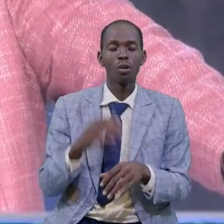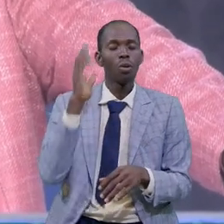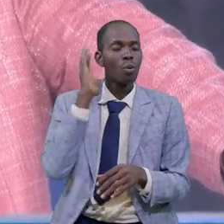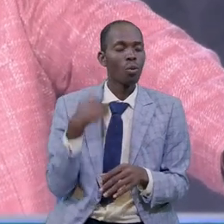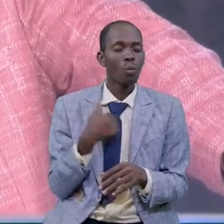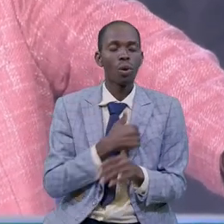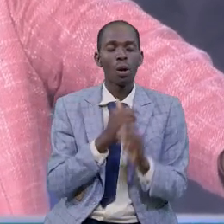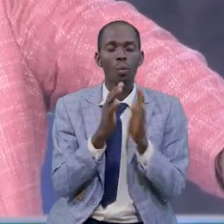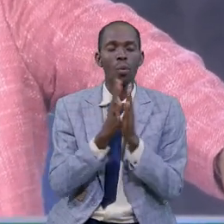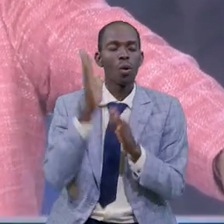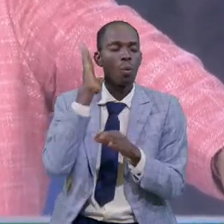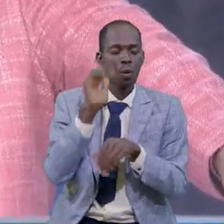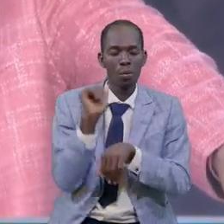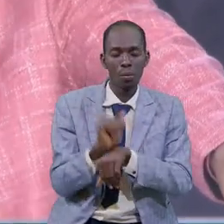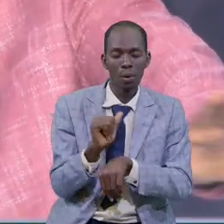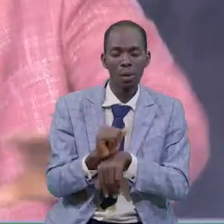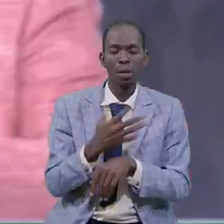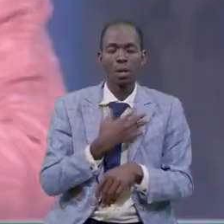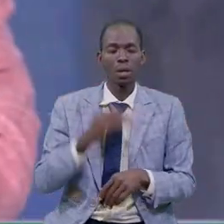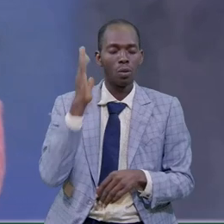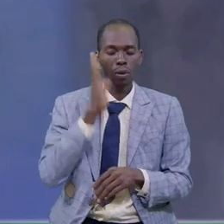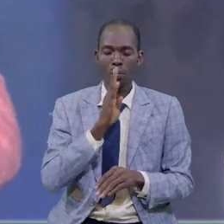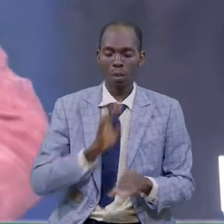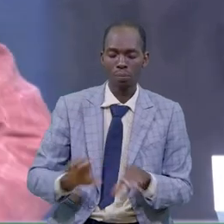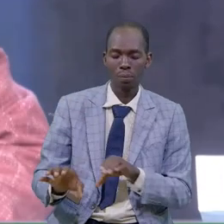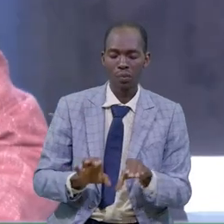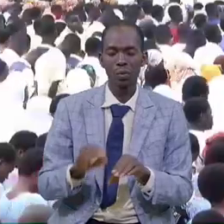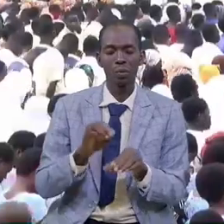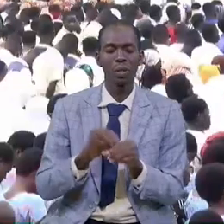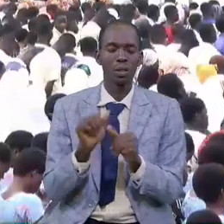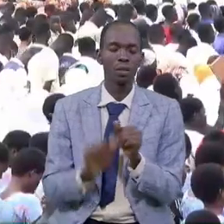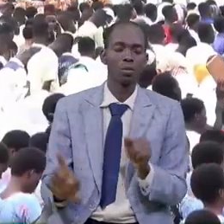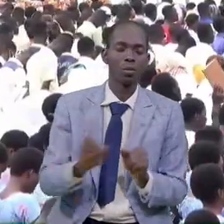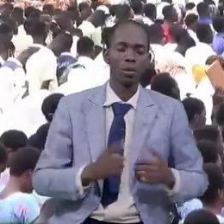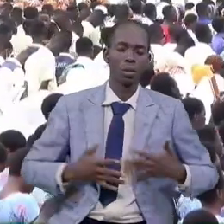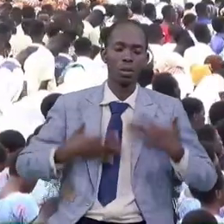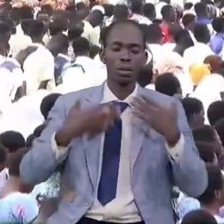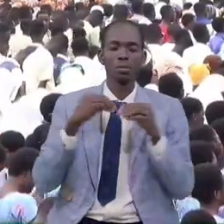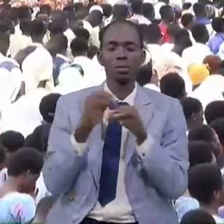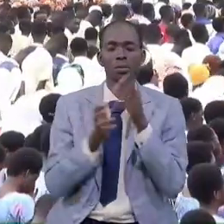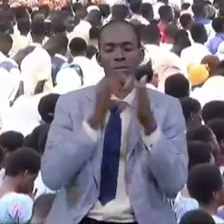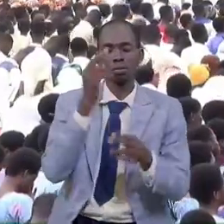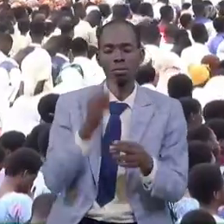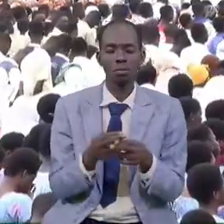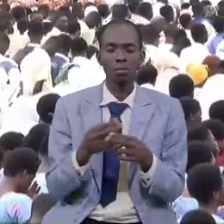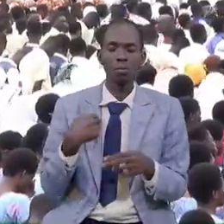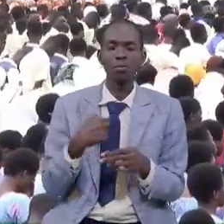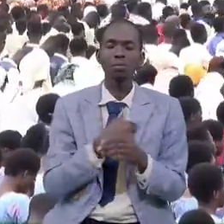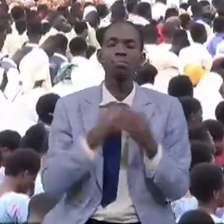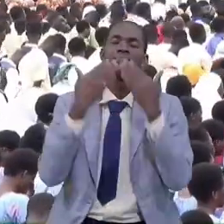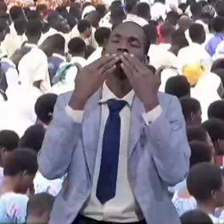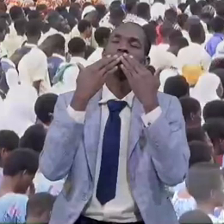soit accompli dans chaque vie au nom de Jésus. Nous te remercions